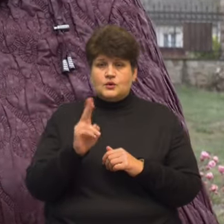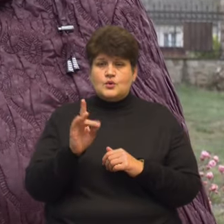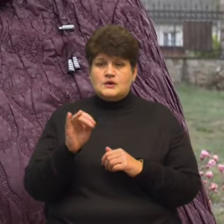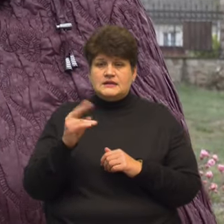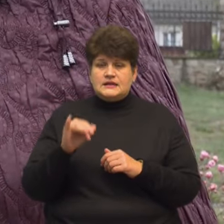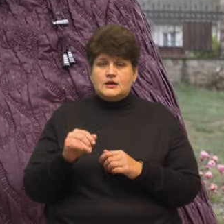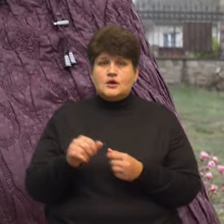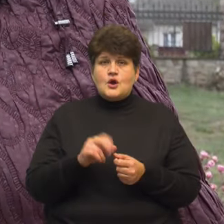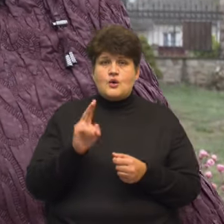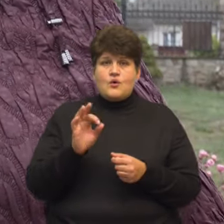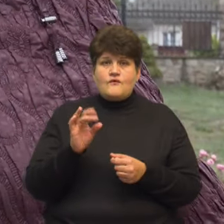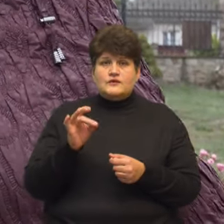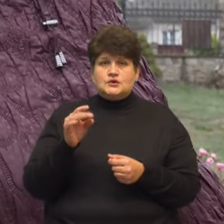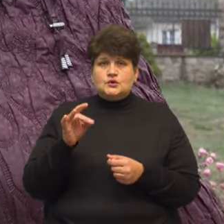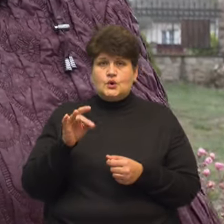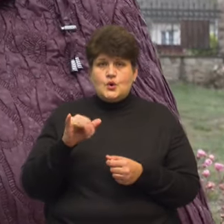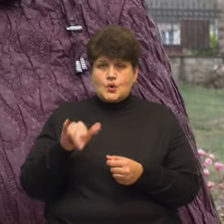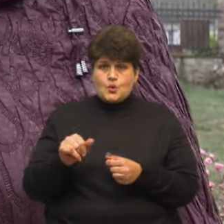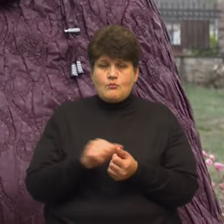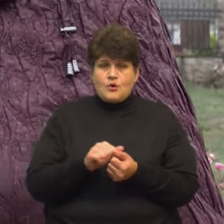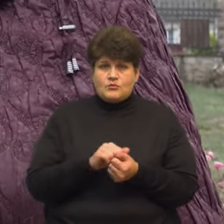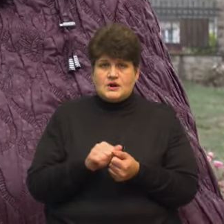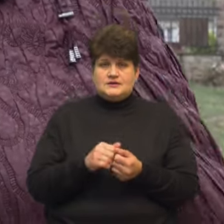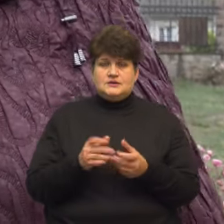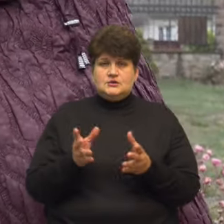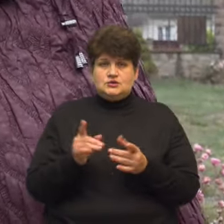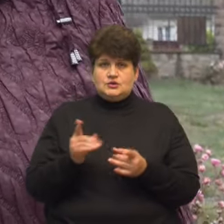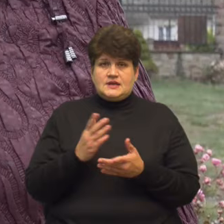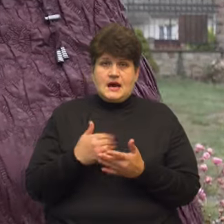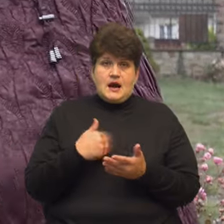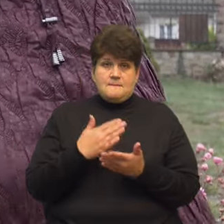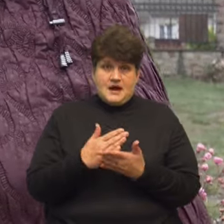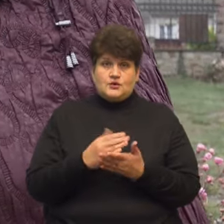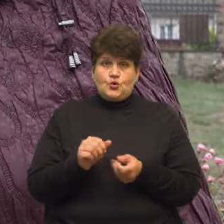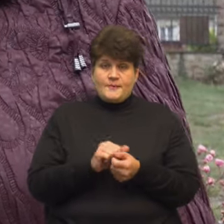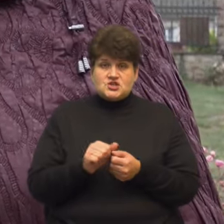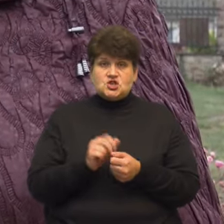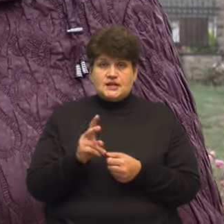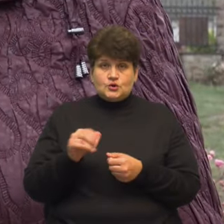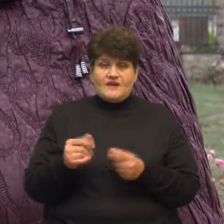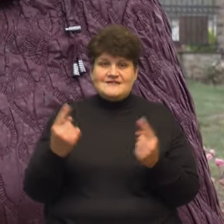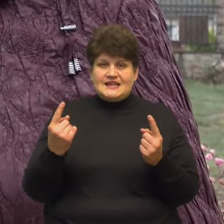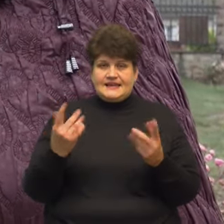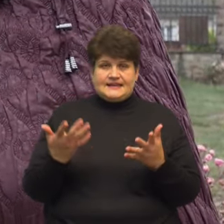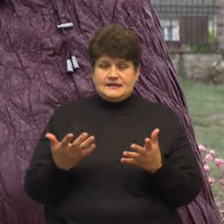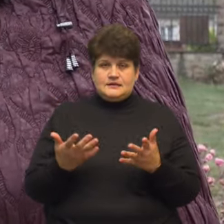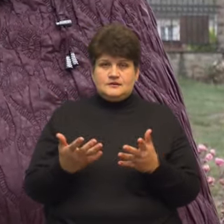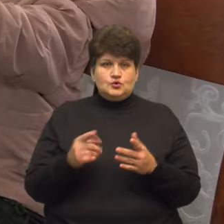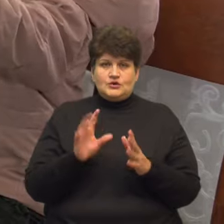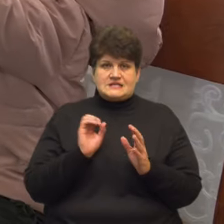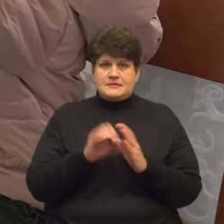ковдру попрати якусь плаш що то я маю машинку але таке велике то машинку ту не